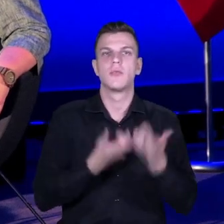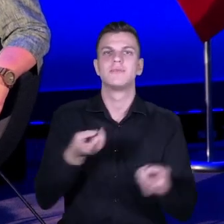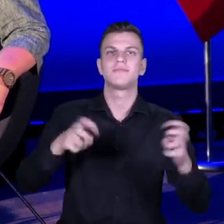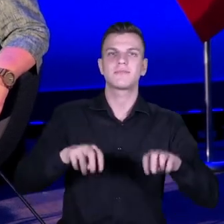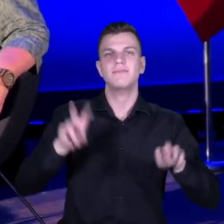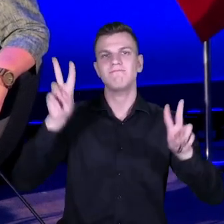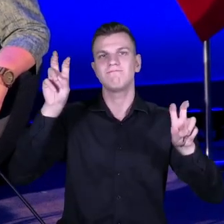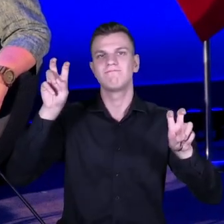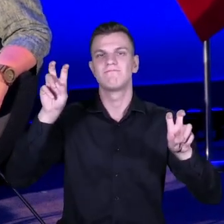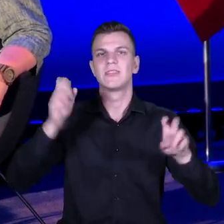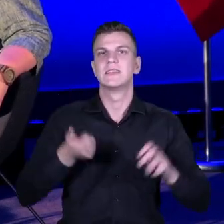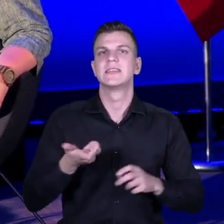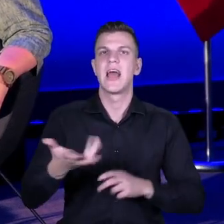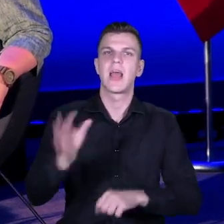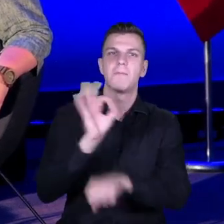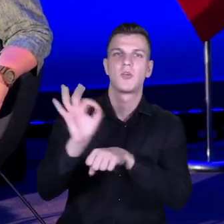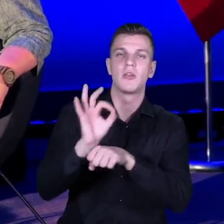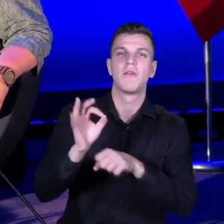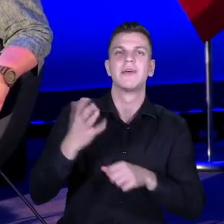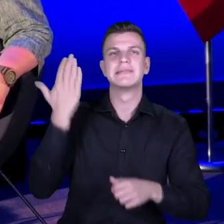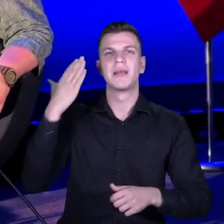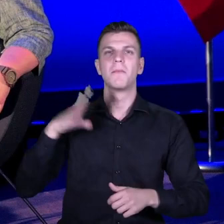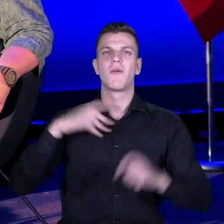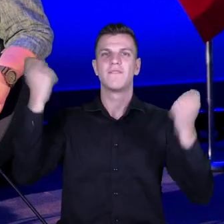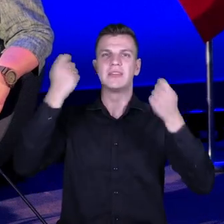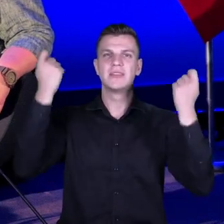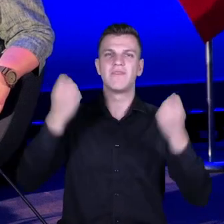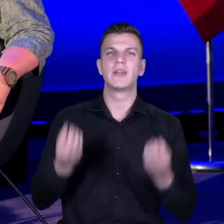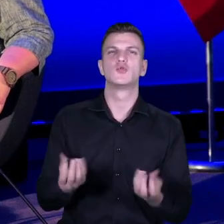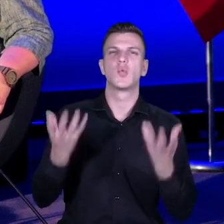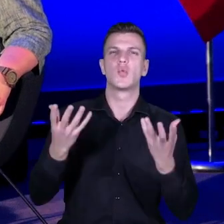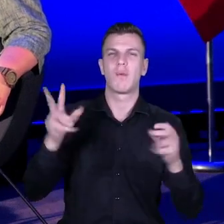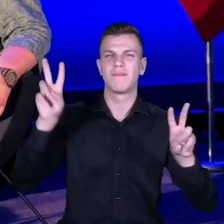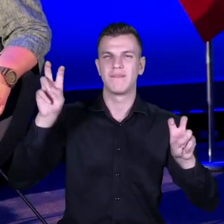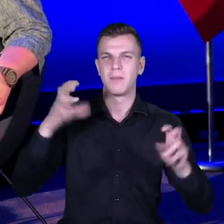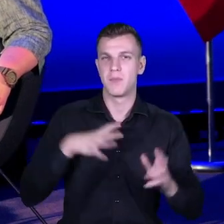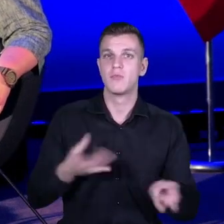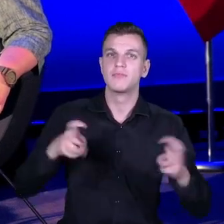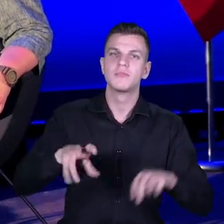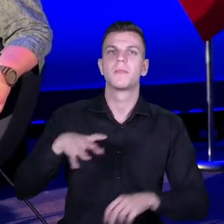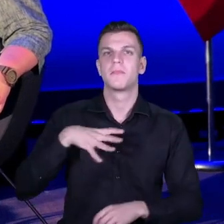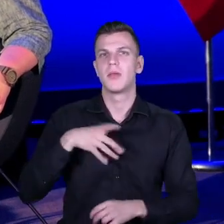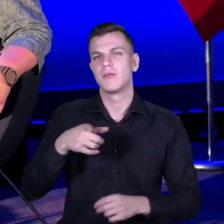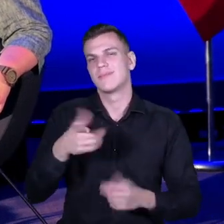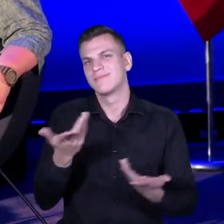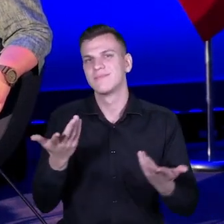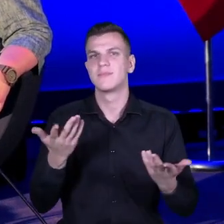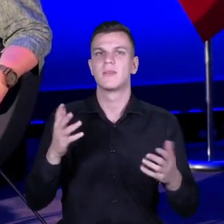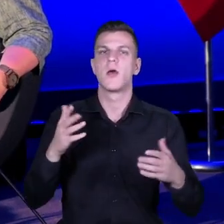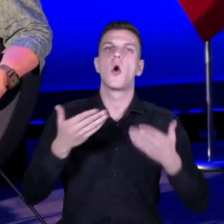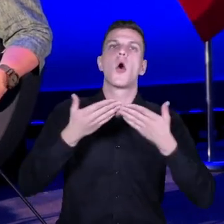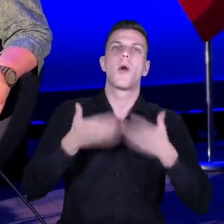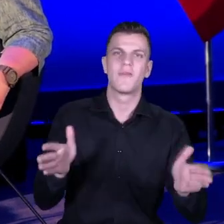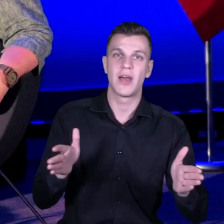stworzyliśmy Festiwal Cudów po pandemii, kiedy robiliśmy nowe otwarcie, pokazaliśmy, co się zmieniło w szkole